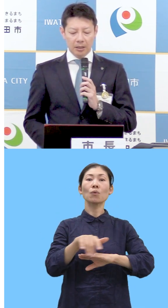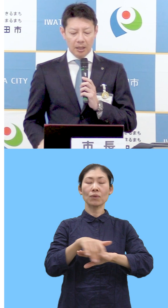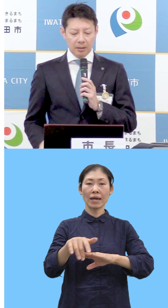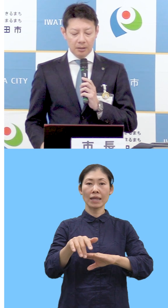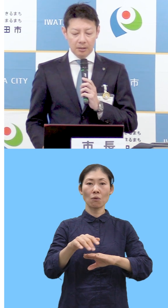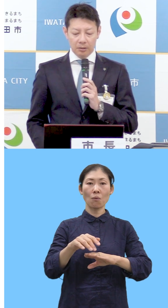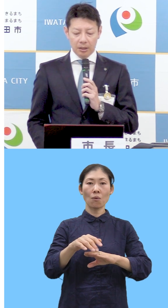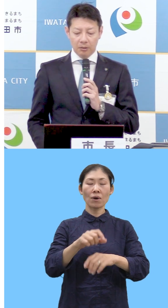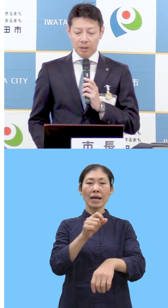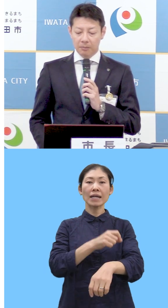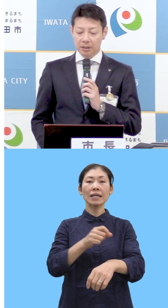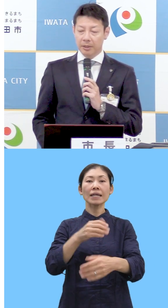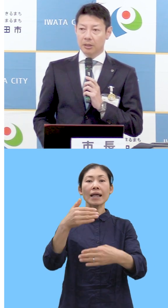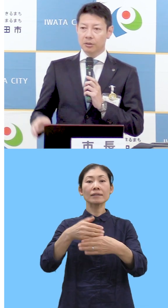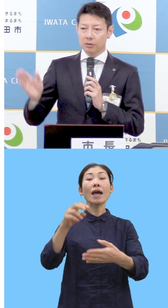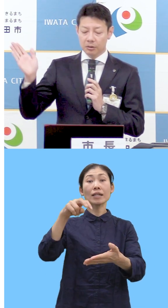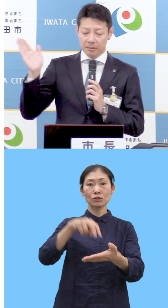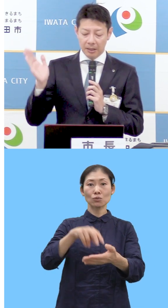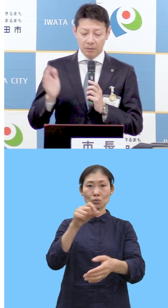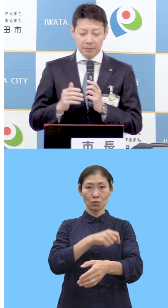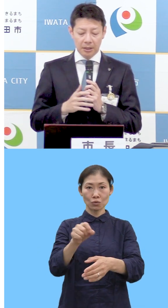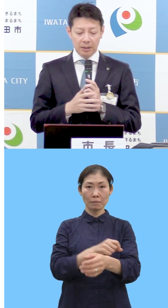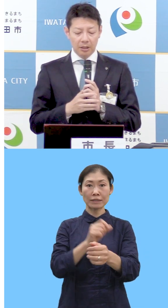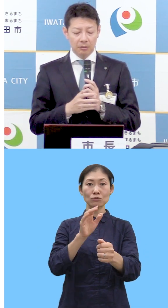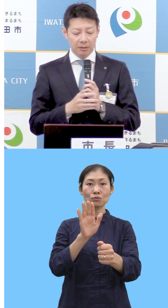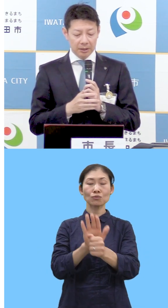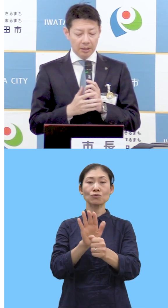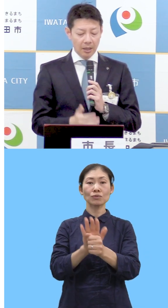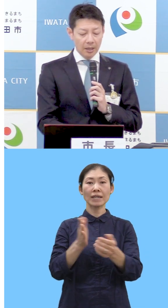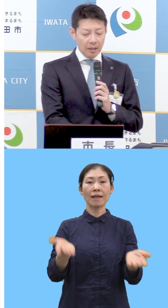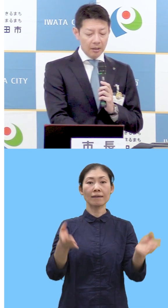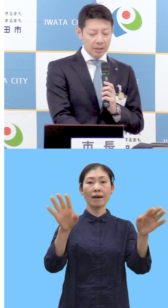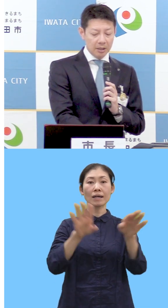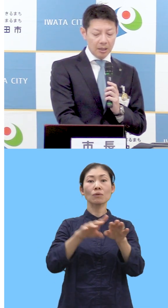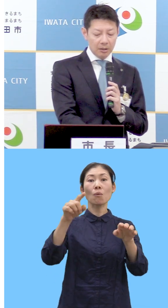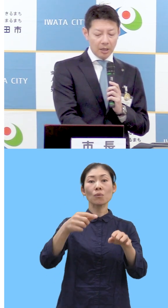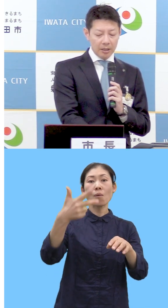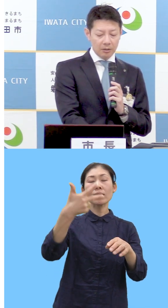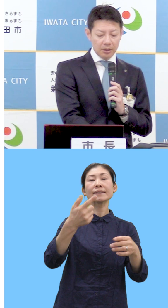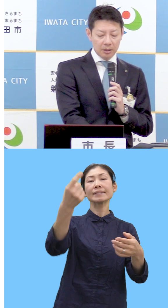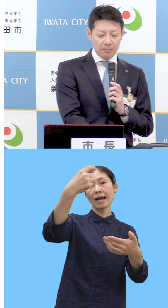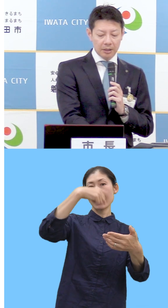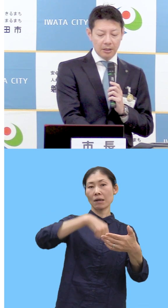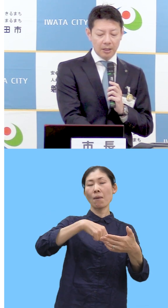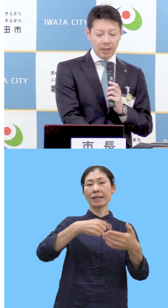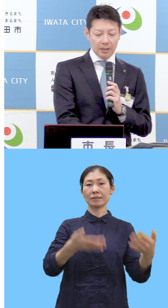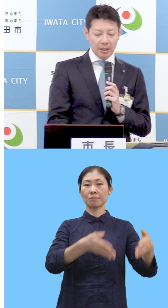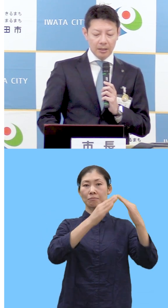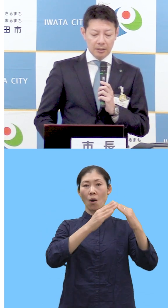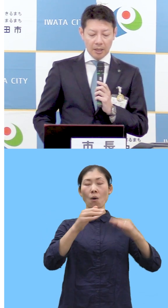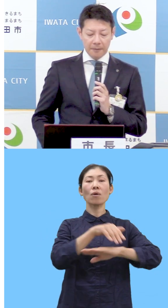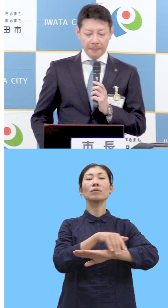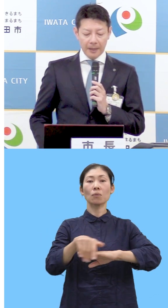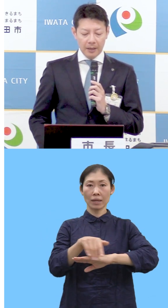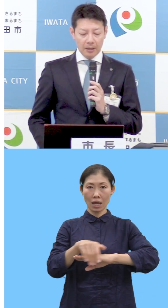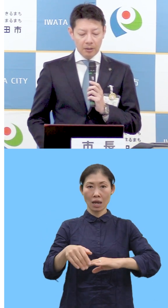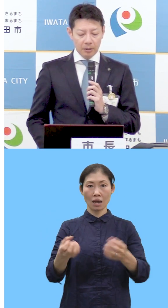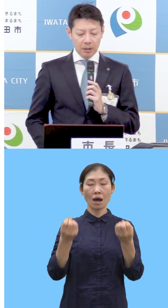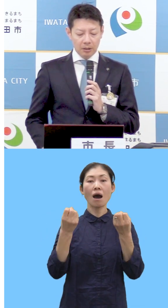側に建設予定でございます。また後ほど図面をお見せしたいと思います。新園の概要につきましては、現在です